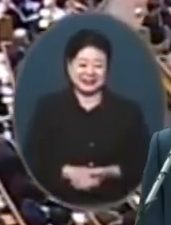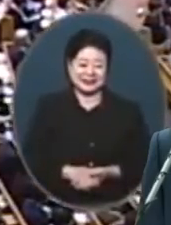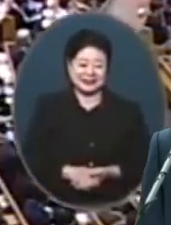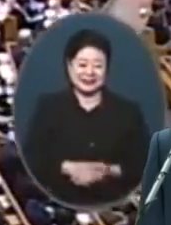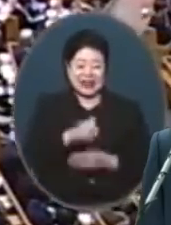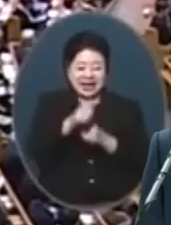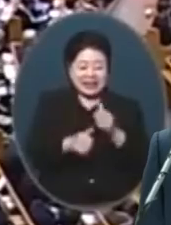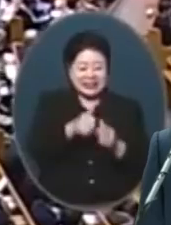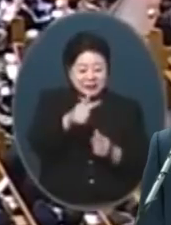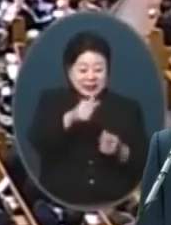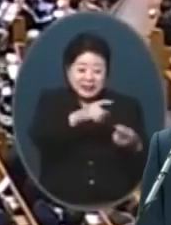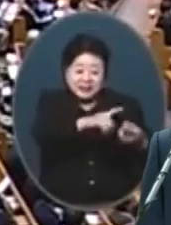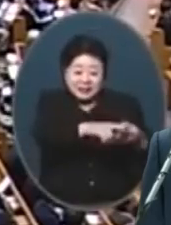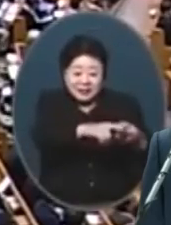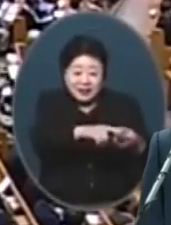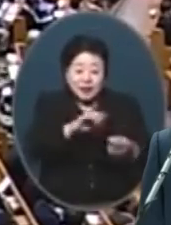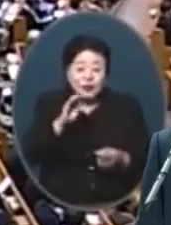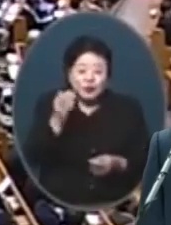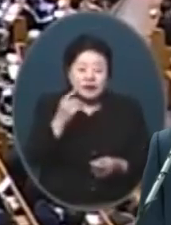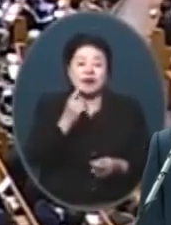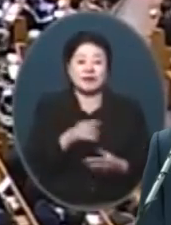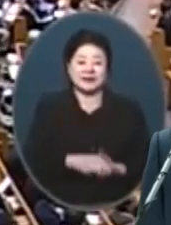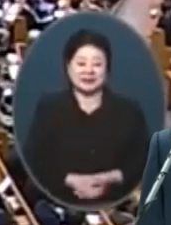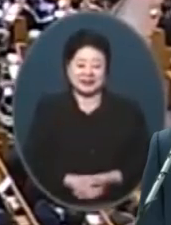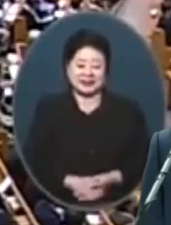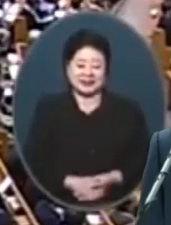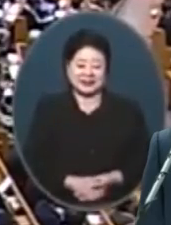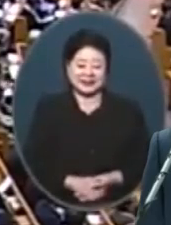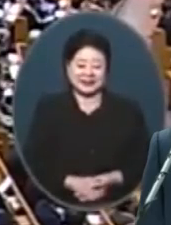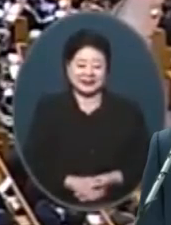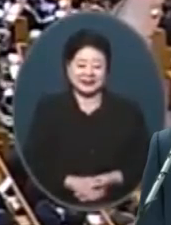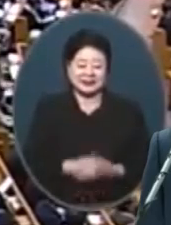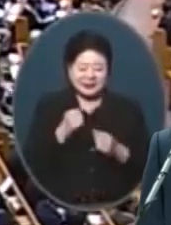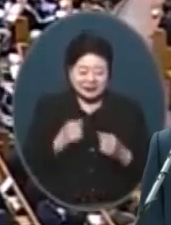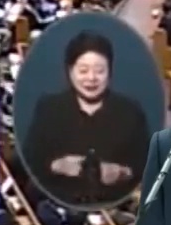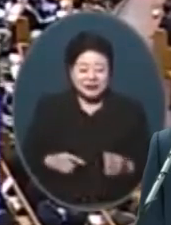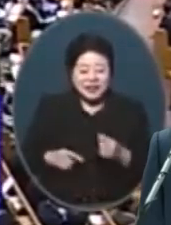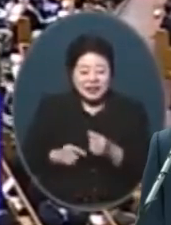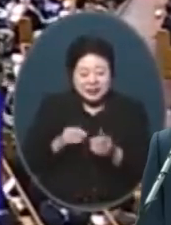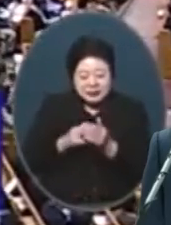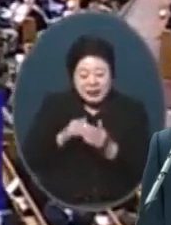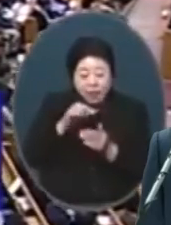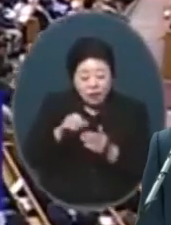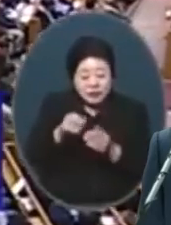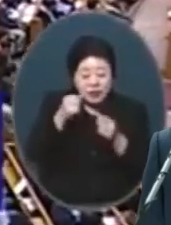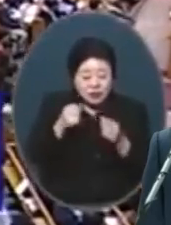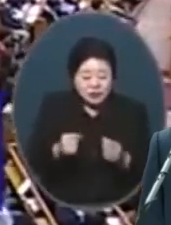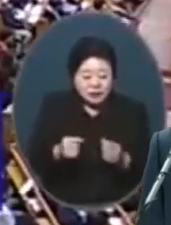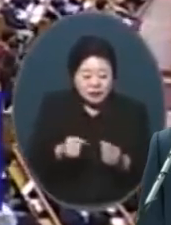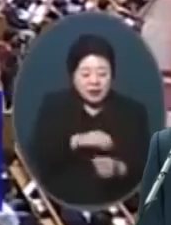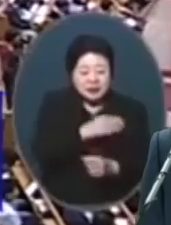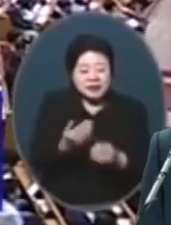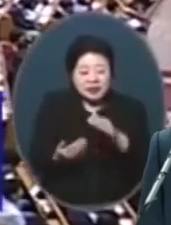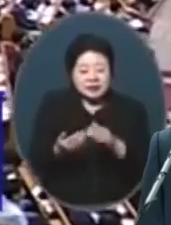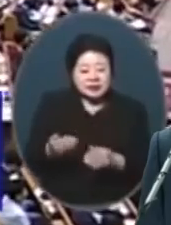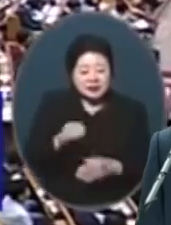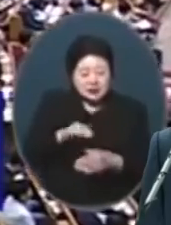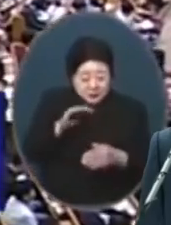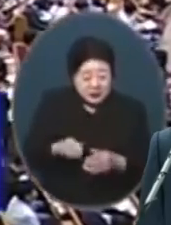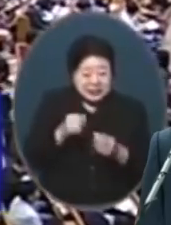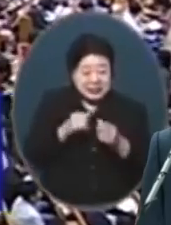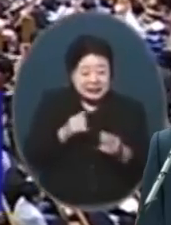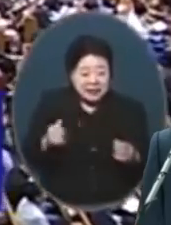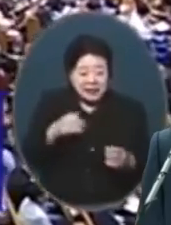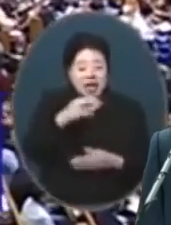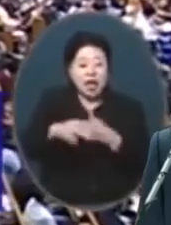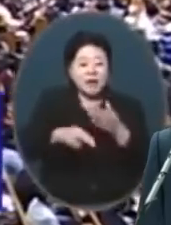하면 하나님이 그렇게 되신다는 것입니다. 지존자의 은밀한 곳에 거주하며 전능자의 그늘 아래 사는 자여